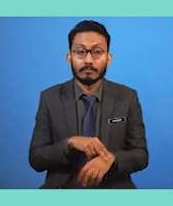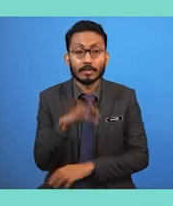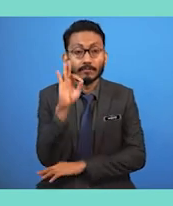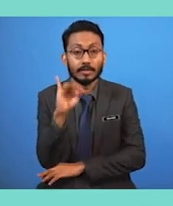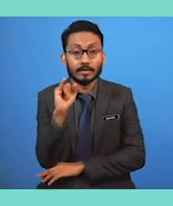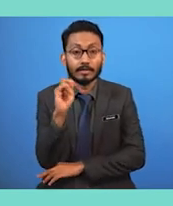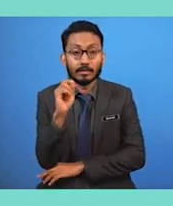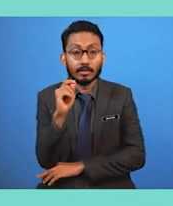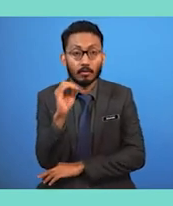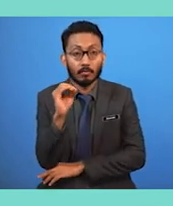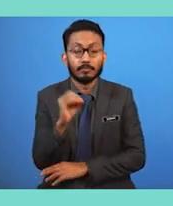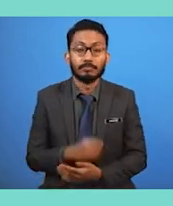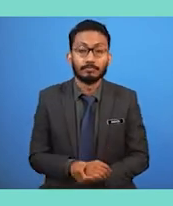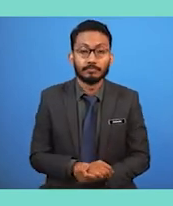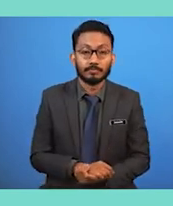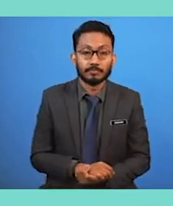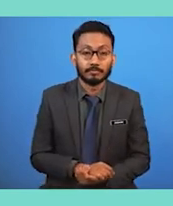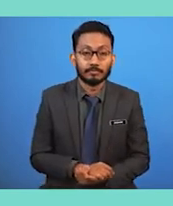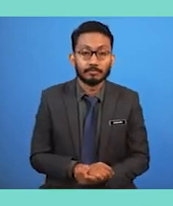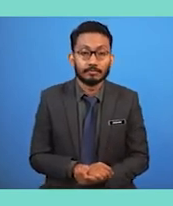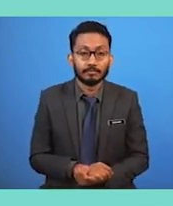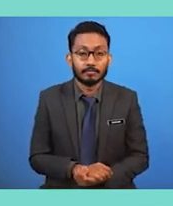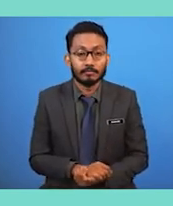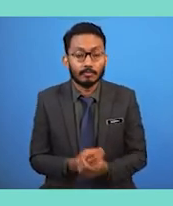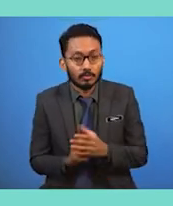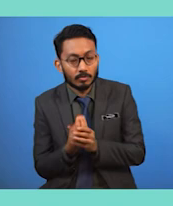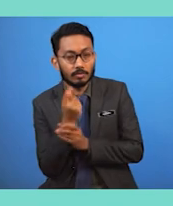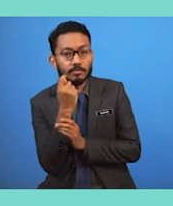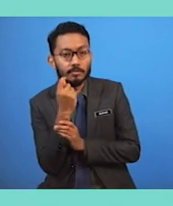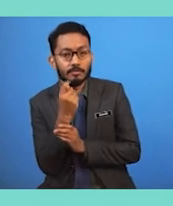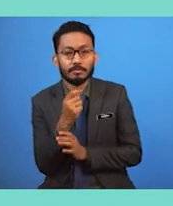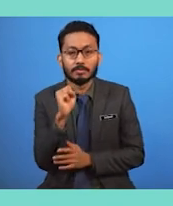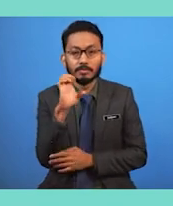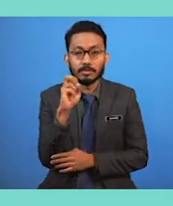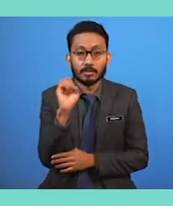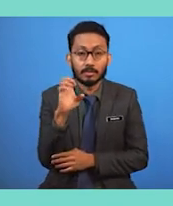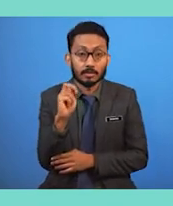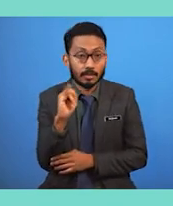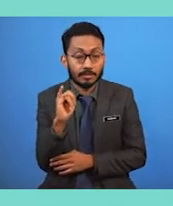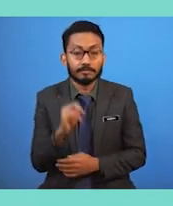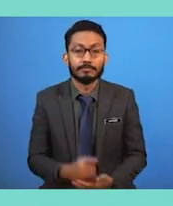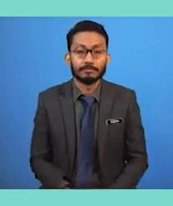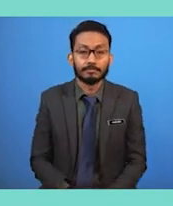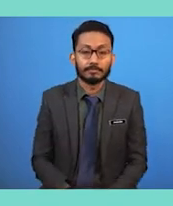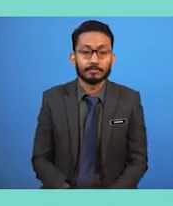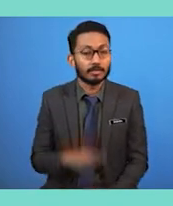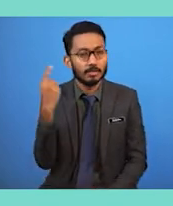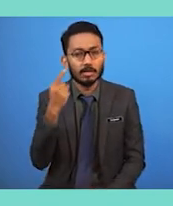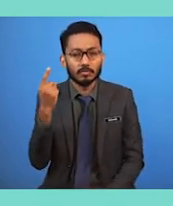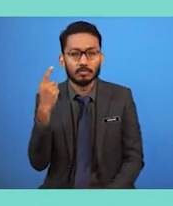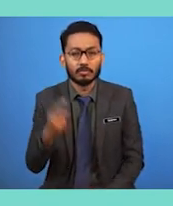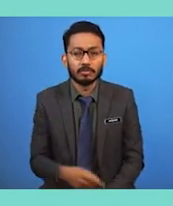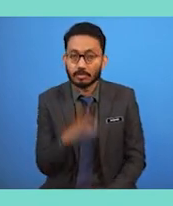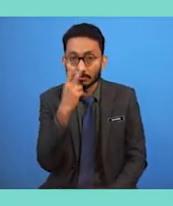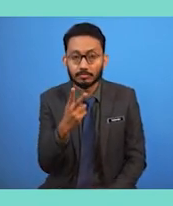phytoplankton. Phytoplankton ialah tumbuhan seni seperti Chlorella species. Ia selalunya dapat